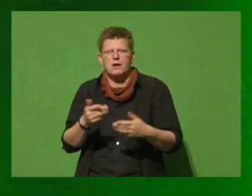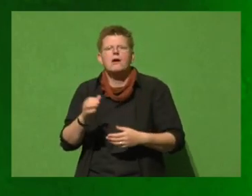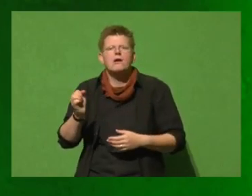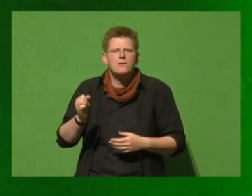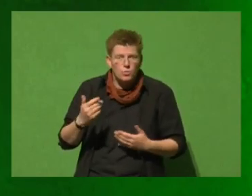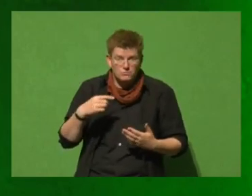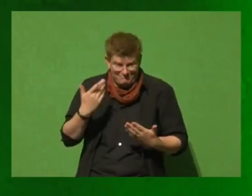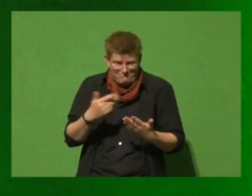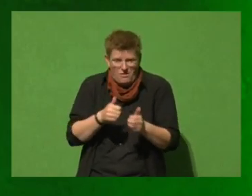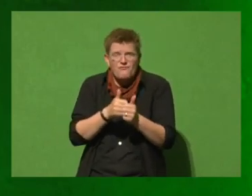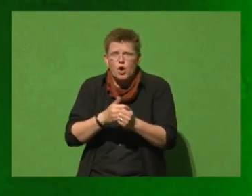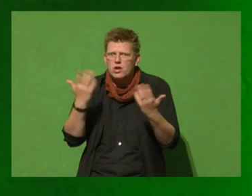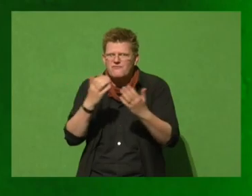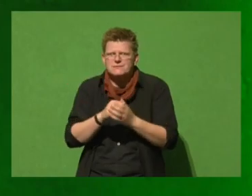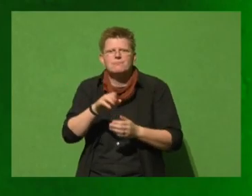innerhalb der EU gleich.